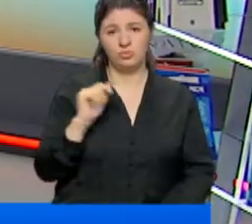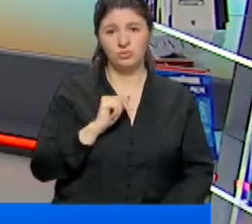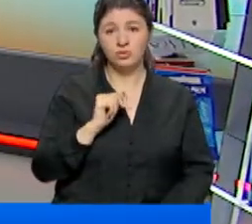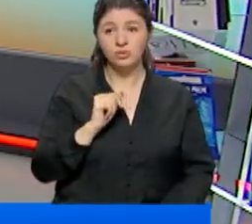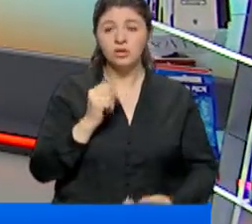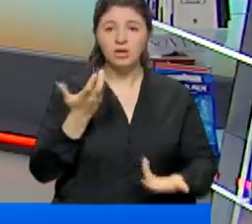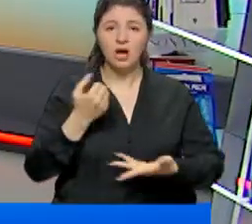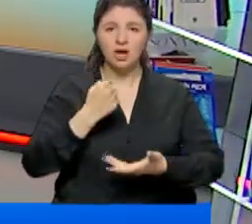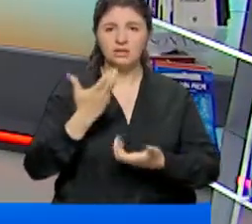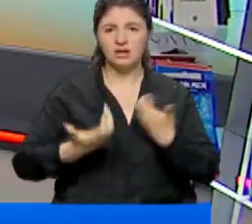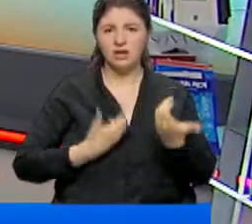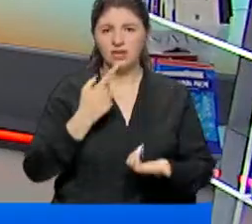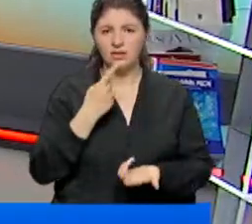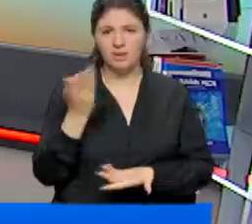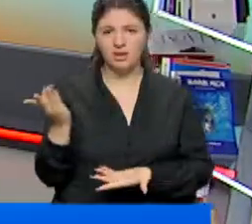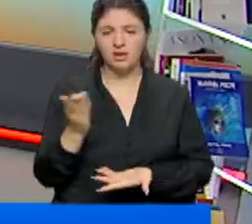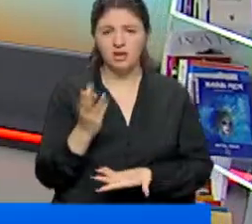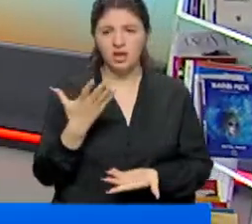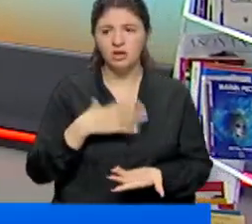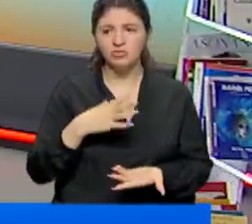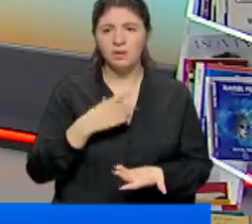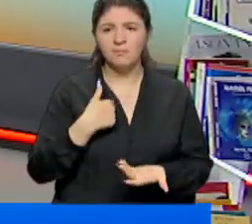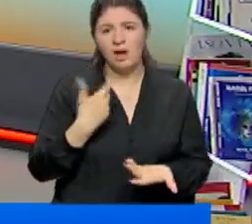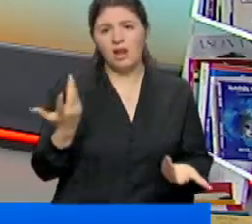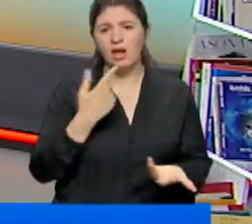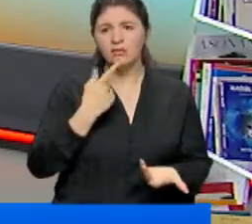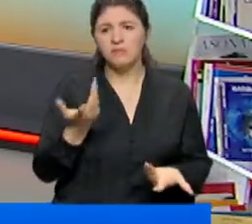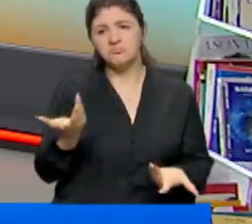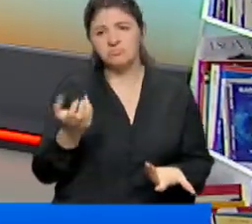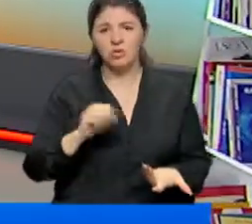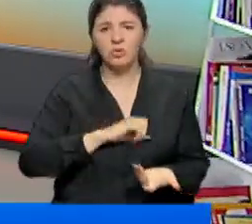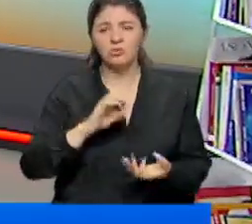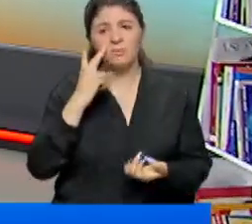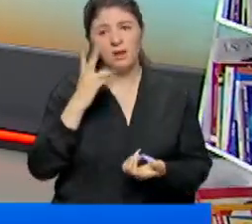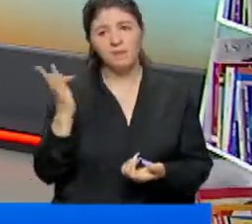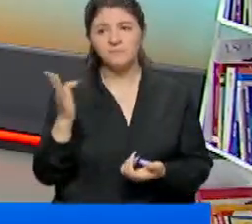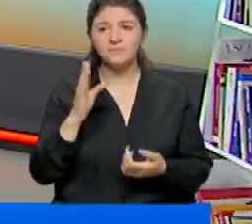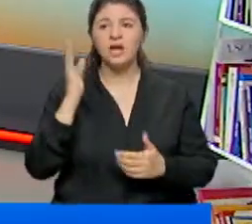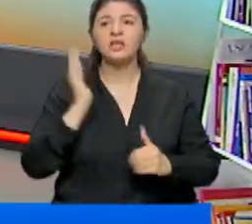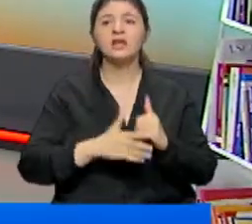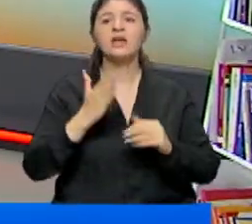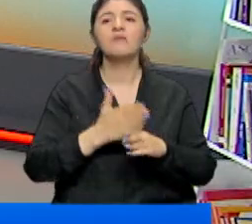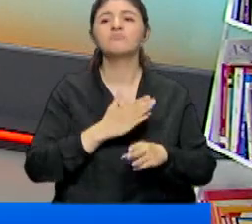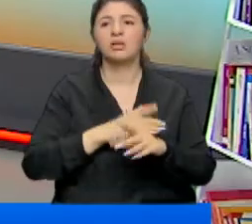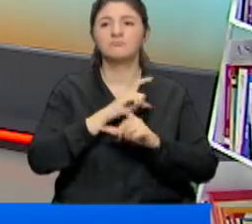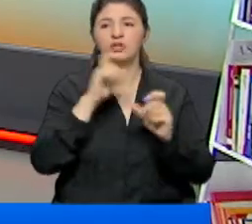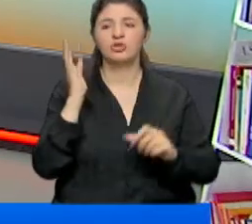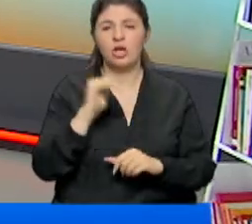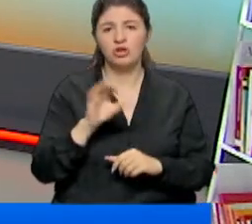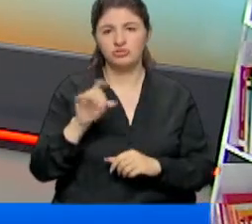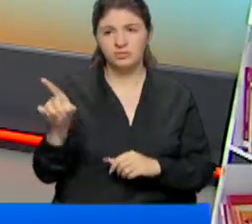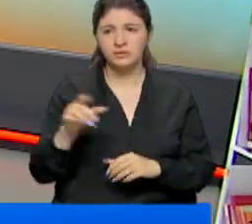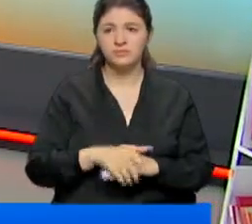hazırla kaynakları bu istiyorsanız bana ne değil korkutma geçelim yassah Hemşerim manşeti geliyor